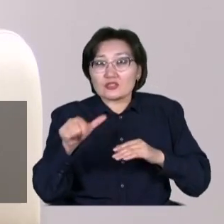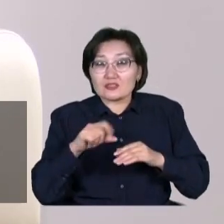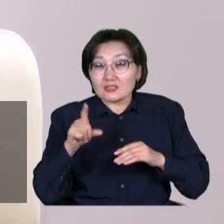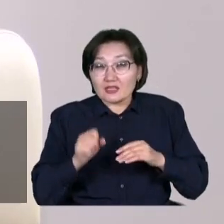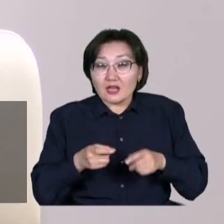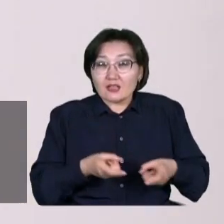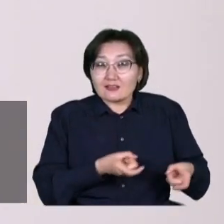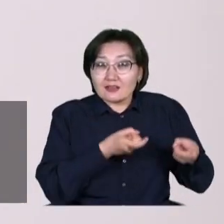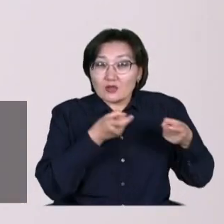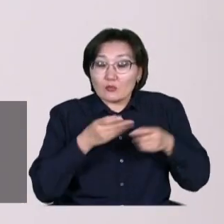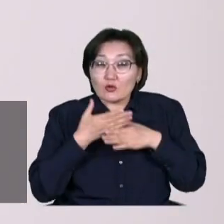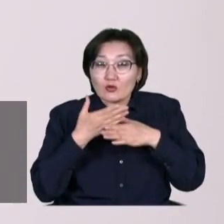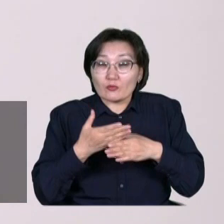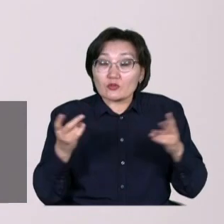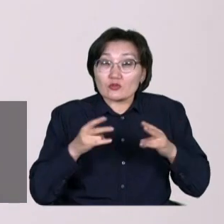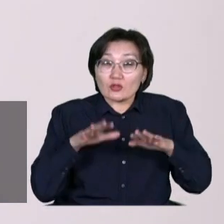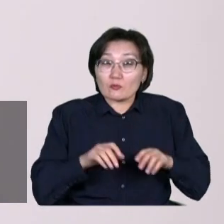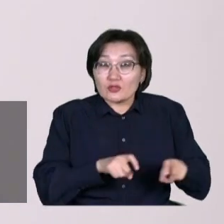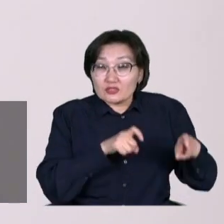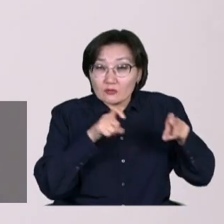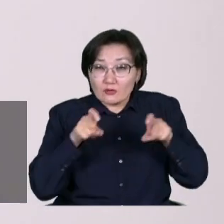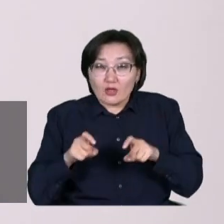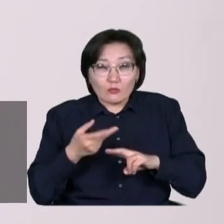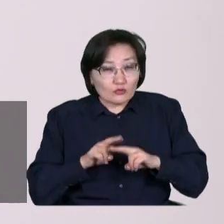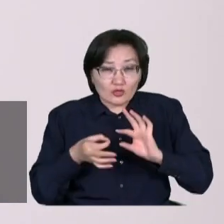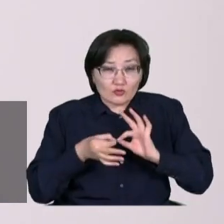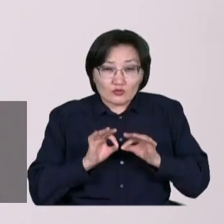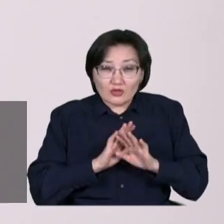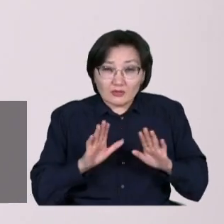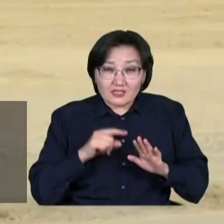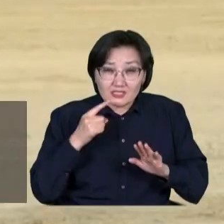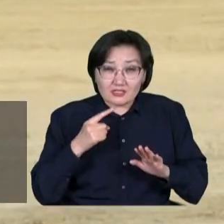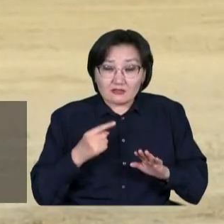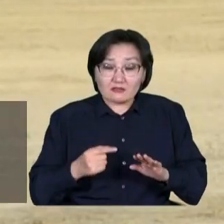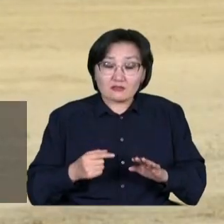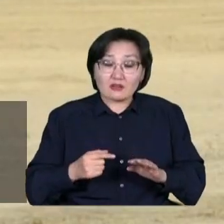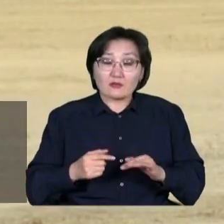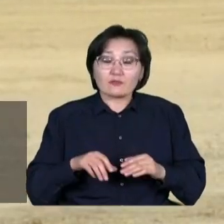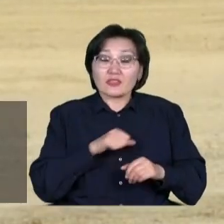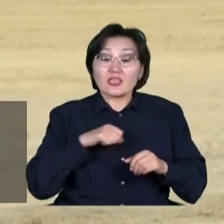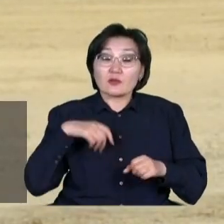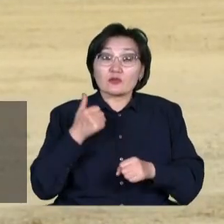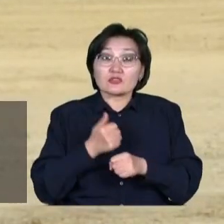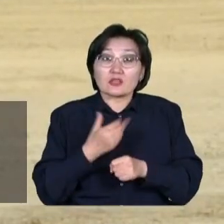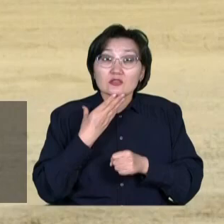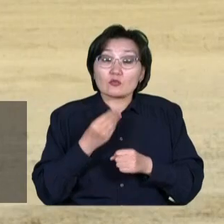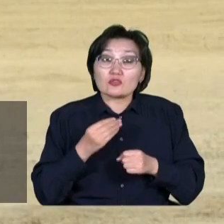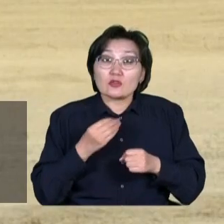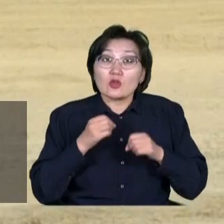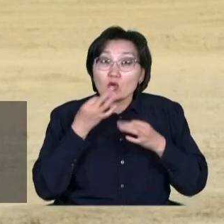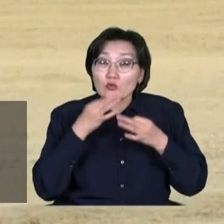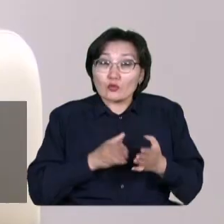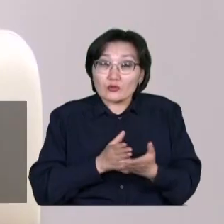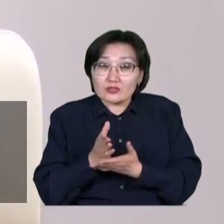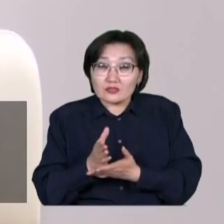жерге жайғастырады. Алайда бұл мен үшін түкте қиындық тудырмайды дейді ол. Ең бастысы өзіңнің любой салада өзіңнің жақсы